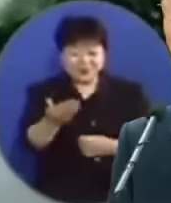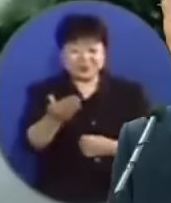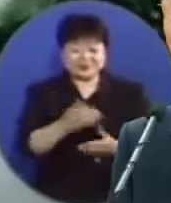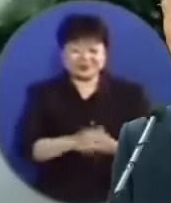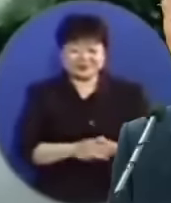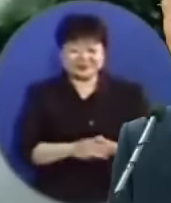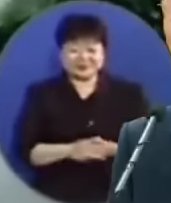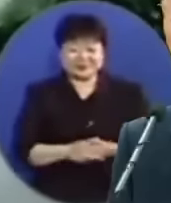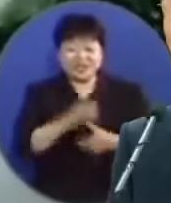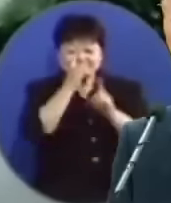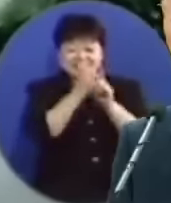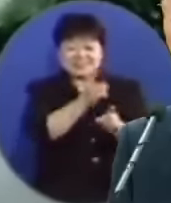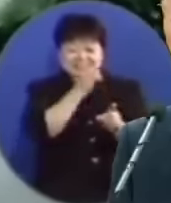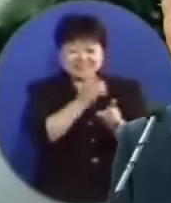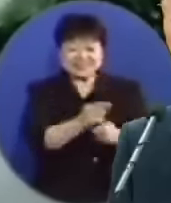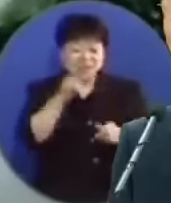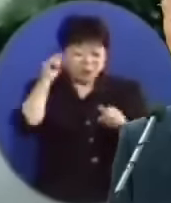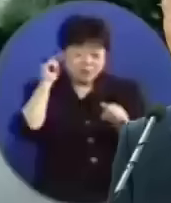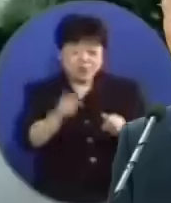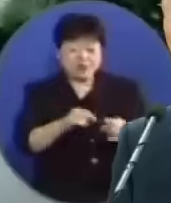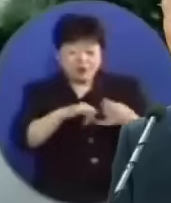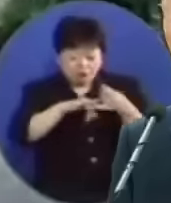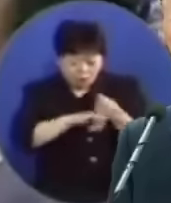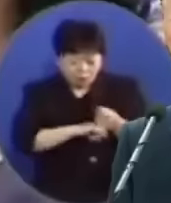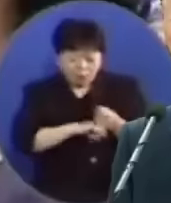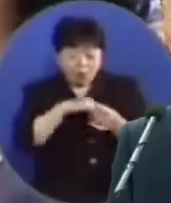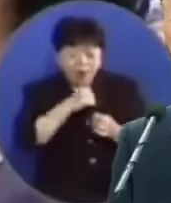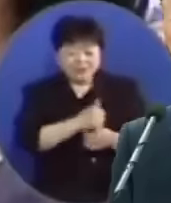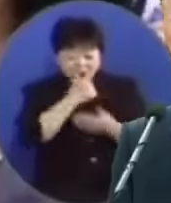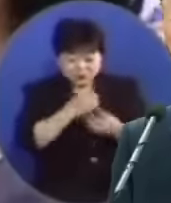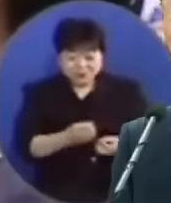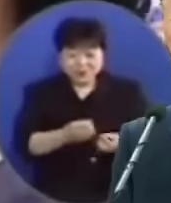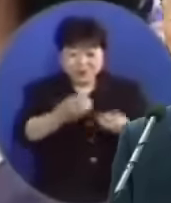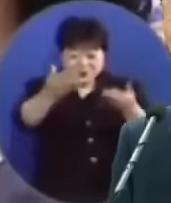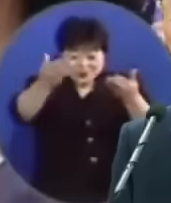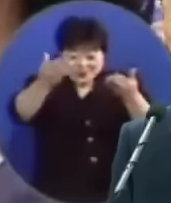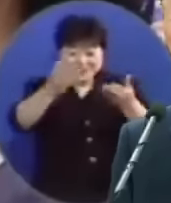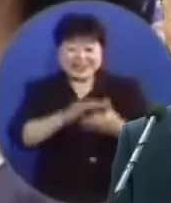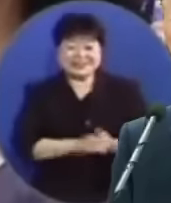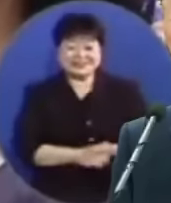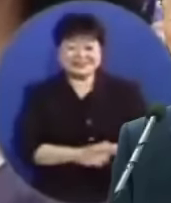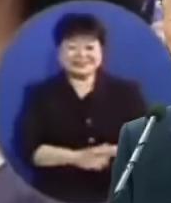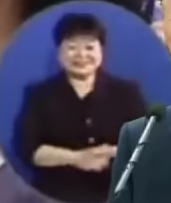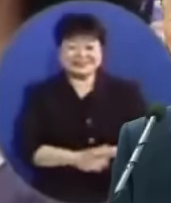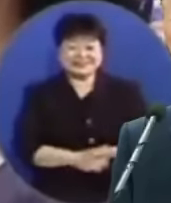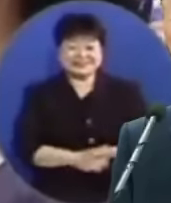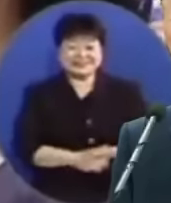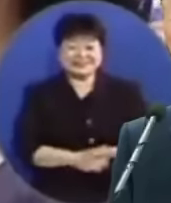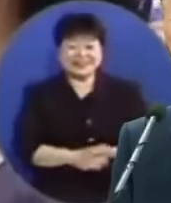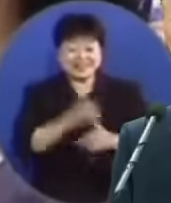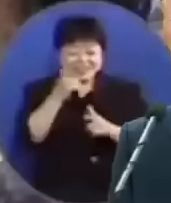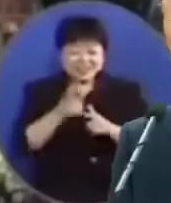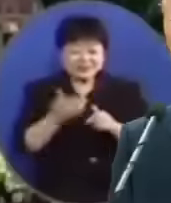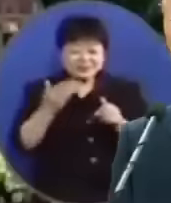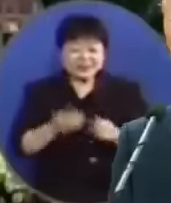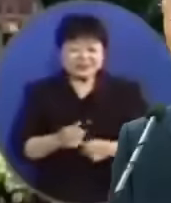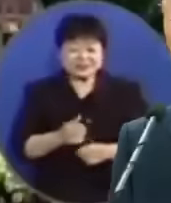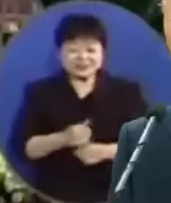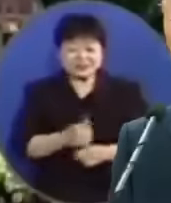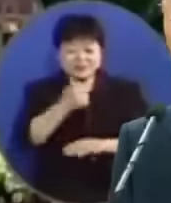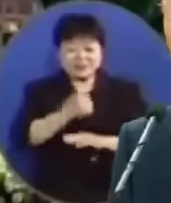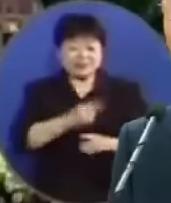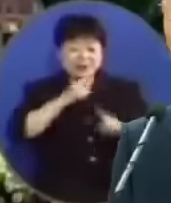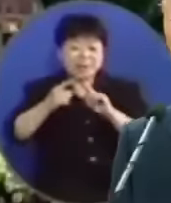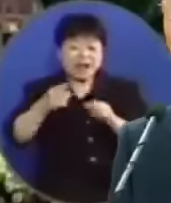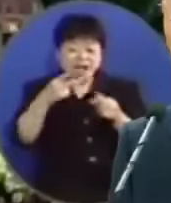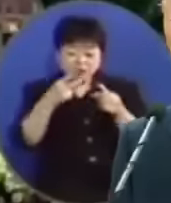이러한 승리적인 명령을 꼭 하시기를 주 이름으로 축복합니다. 그 다음 예수님이 유언하신 것 중에 두